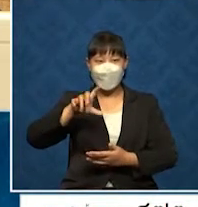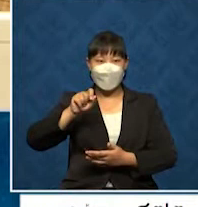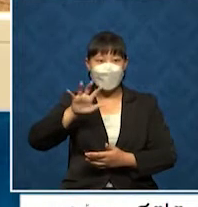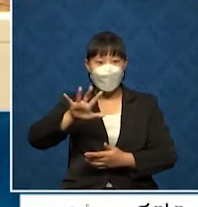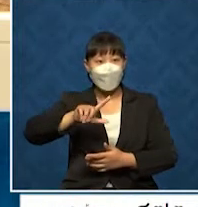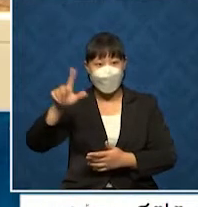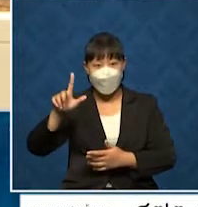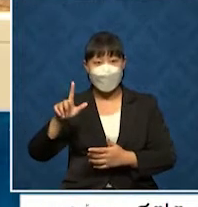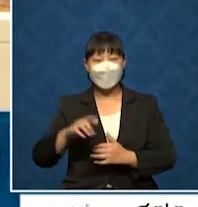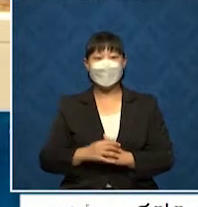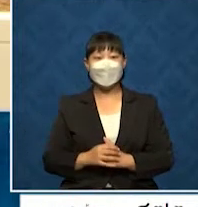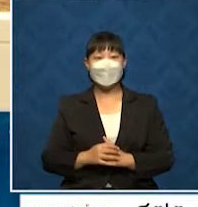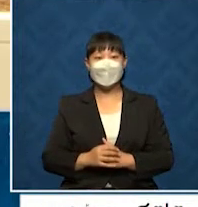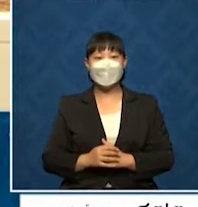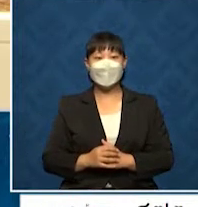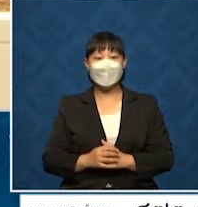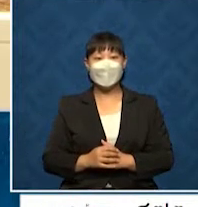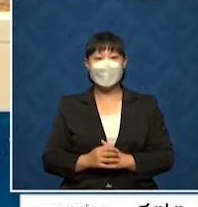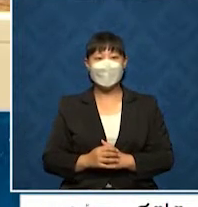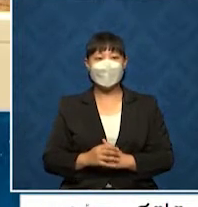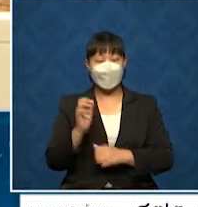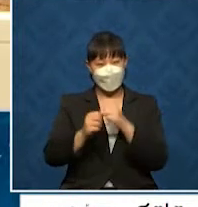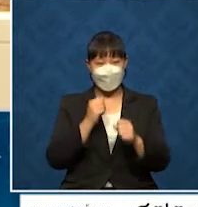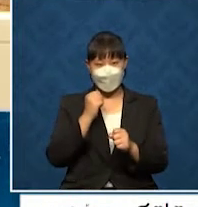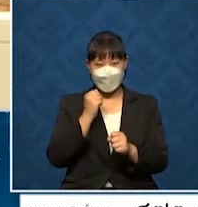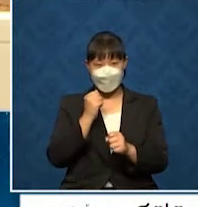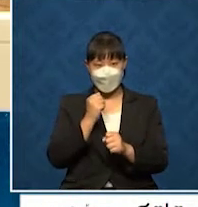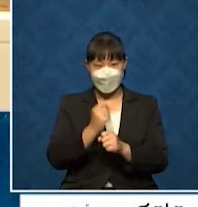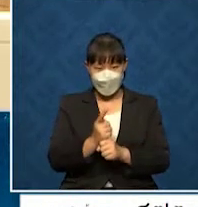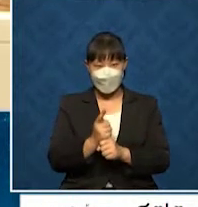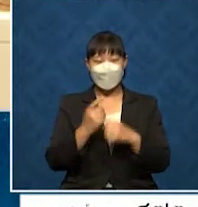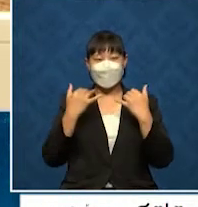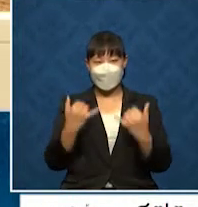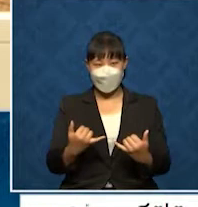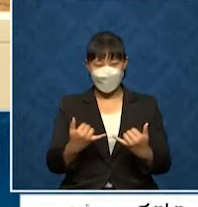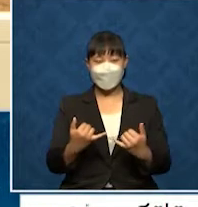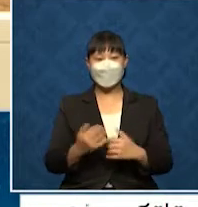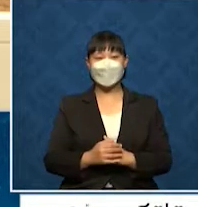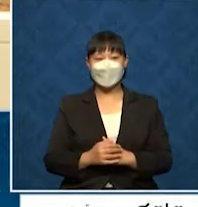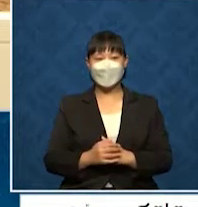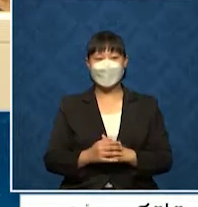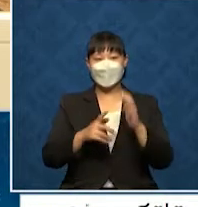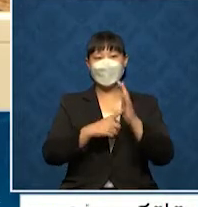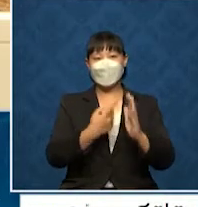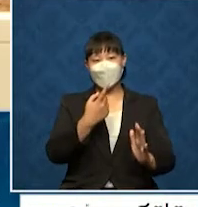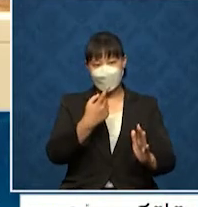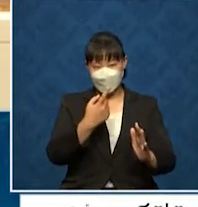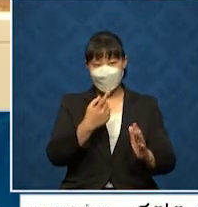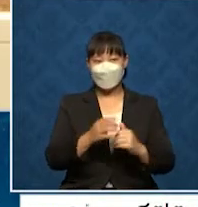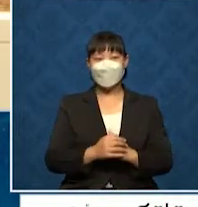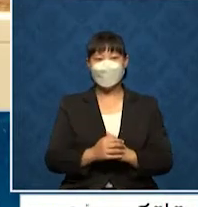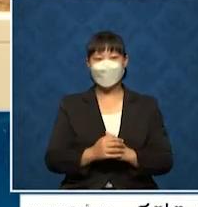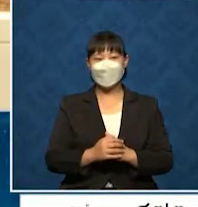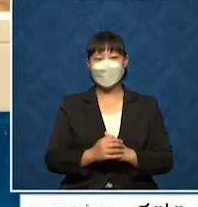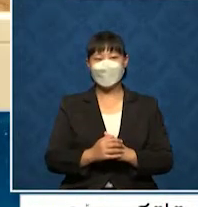1,525 ล้านบาทเศษในปีนี้ปีงบประมาณที่เรากำลังเริ่มดำเนินการ